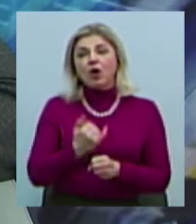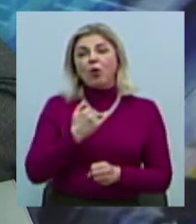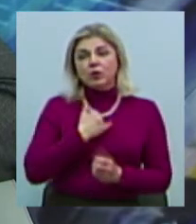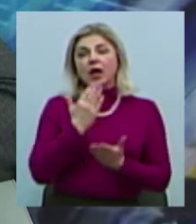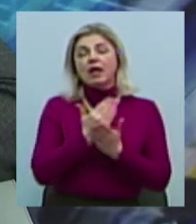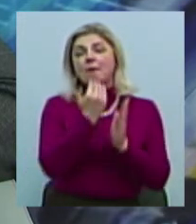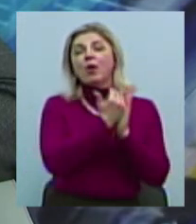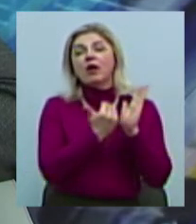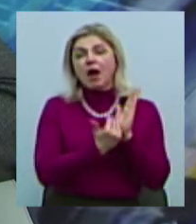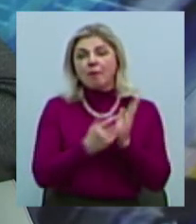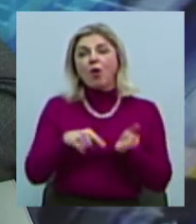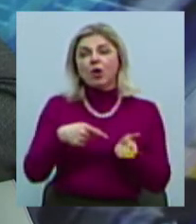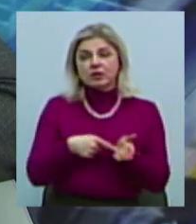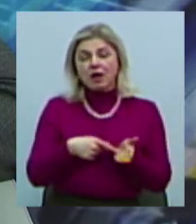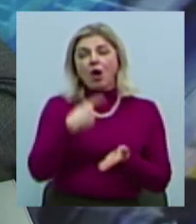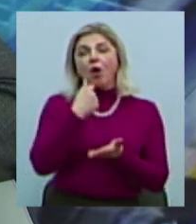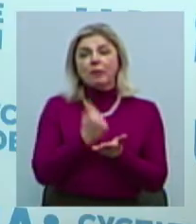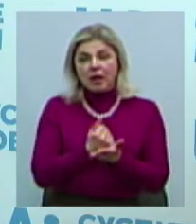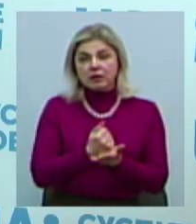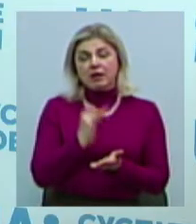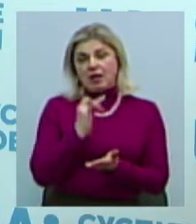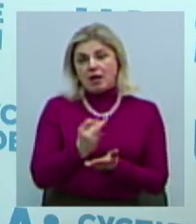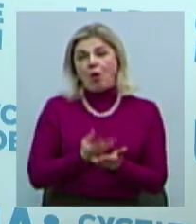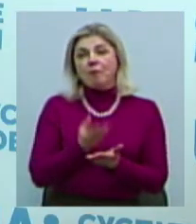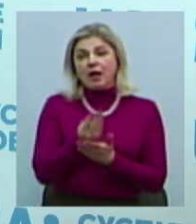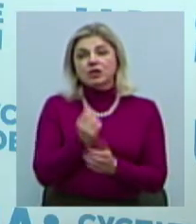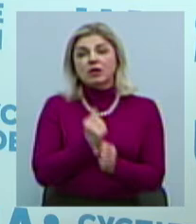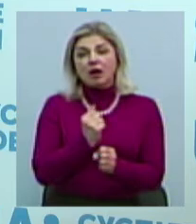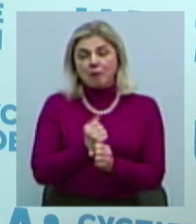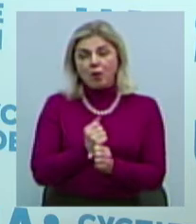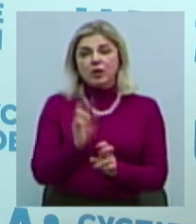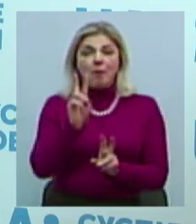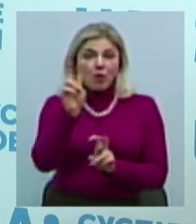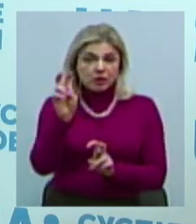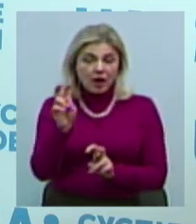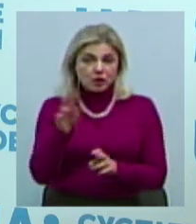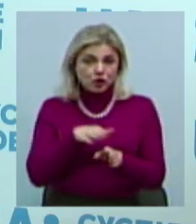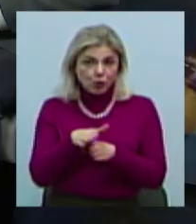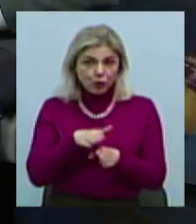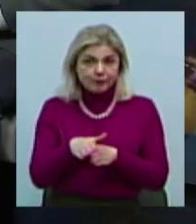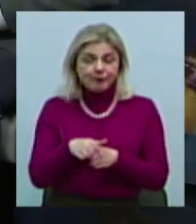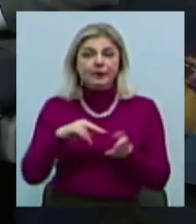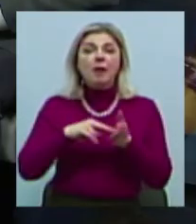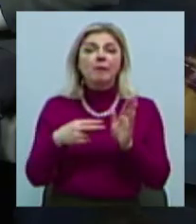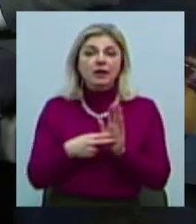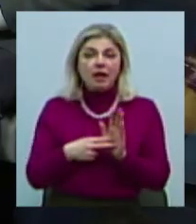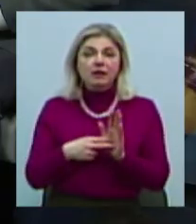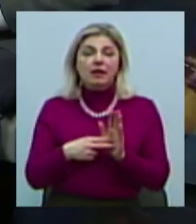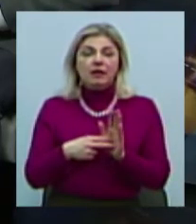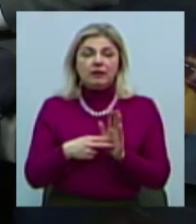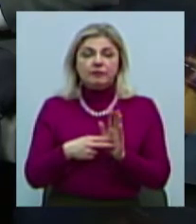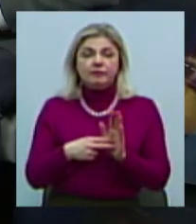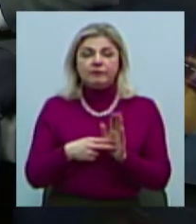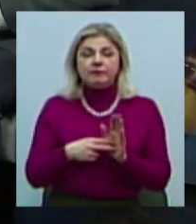программа городская, которая принята, оплаченные работы там, подрядчику, там, называется план сталовой мобильности,